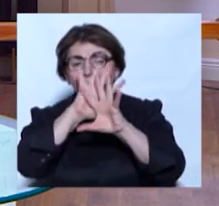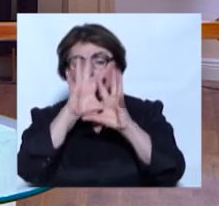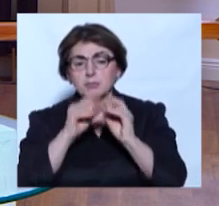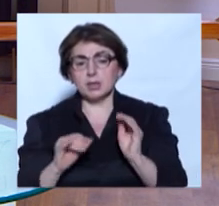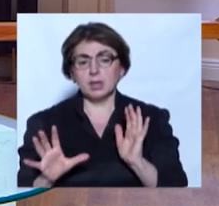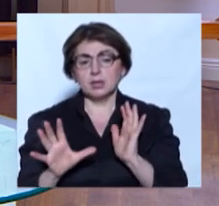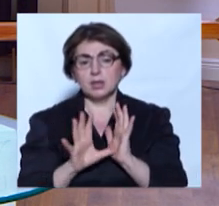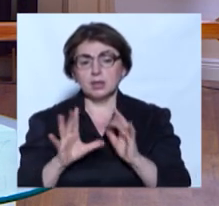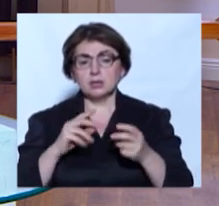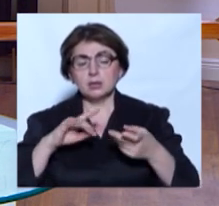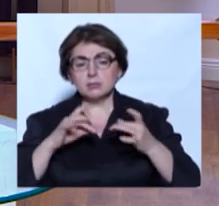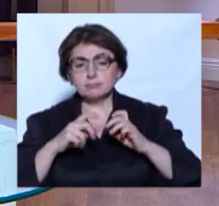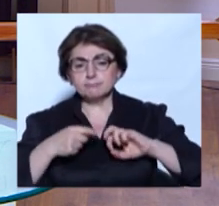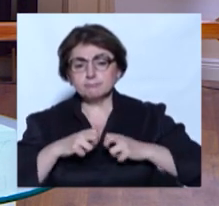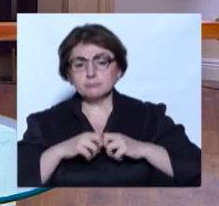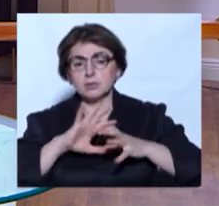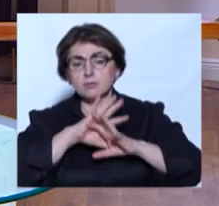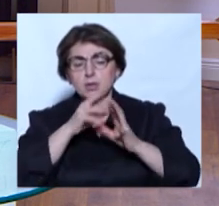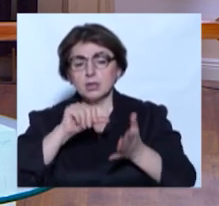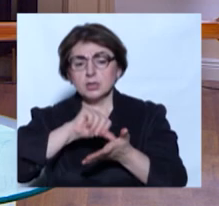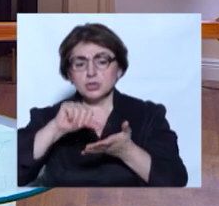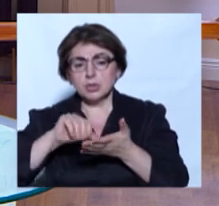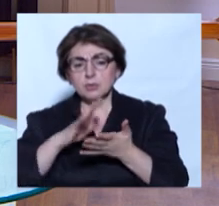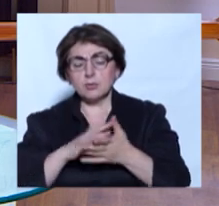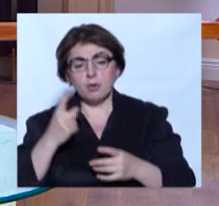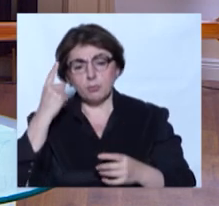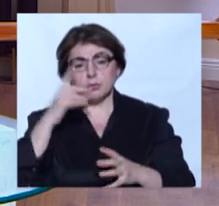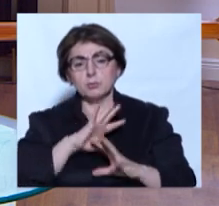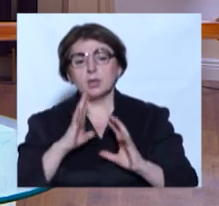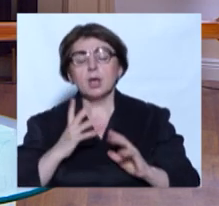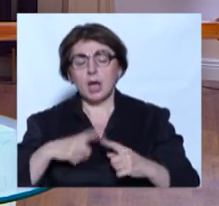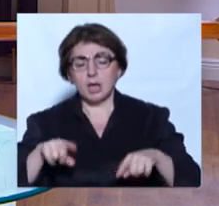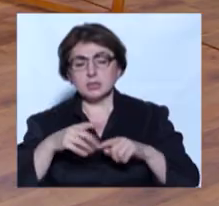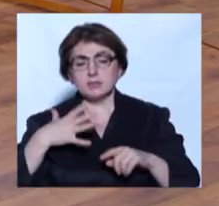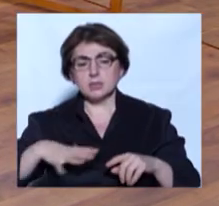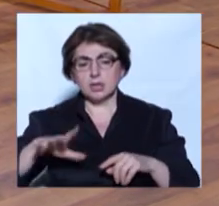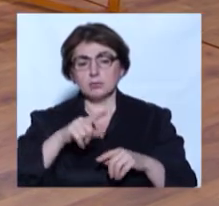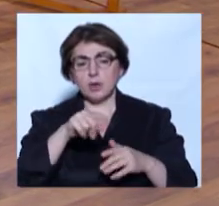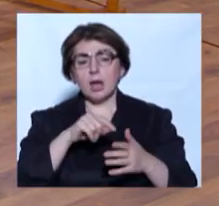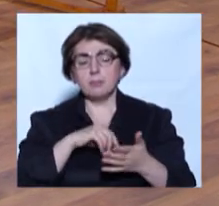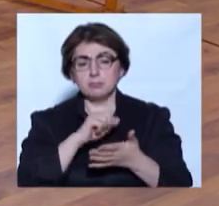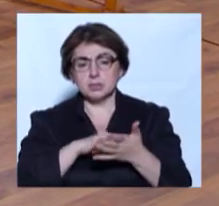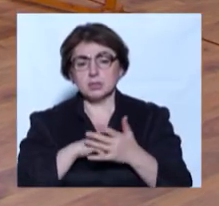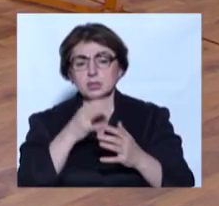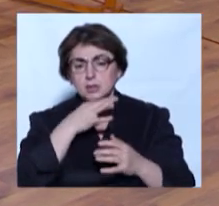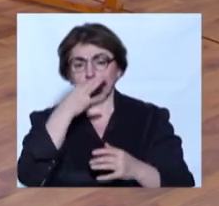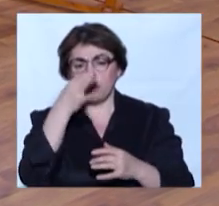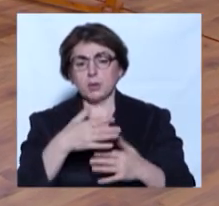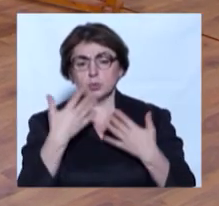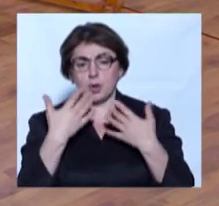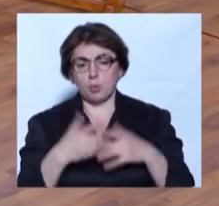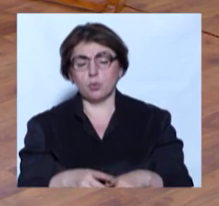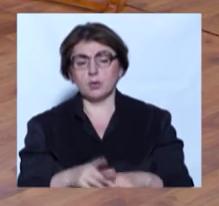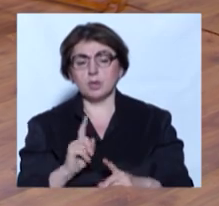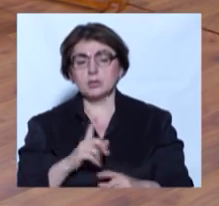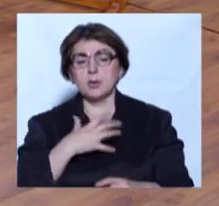და საინფორმაციო ტექნოლოგიების მიმართულებაა ჩართული. მე ვფიქრობ, რომ ჩვენმა ქვეყანამაც ამ გამოწვევას სათანადოდ უპასუხა. და რაც